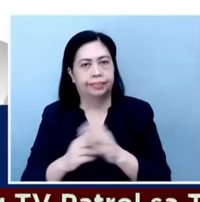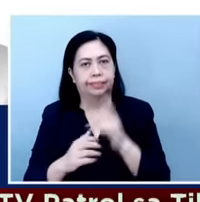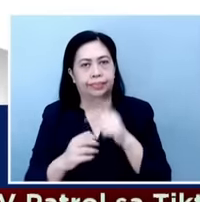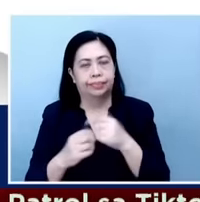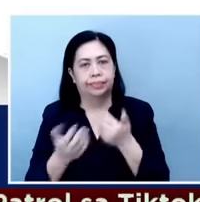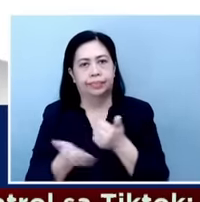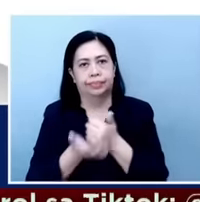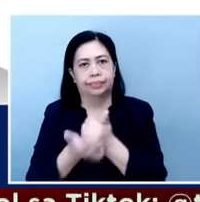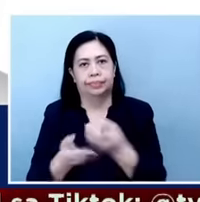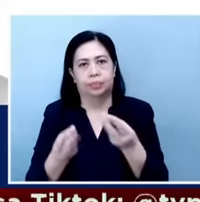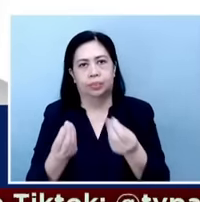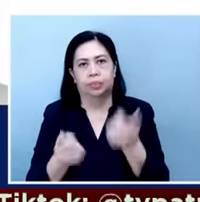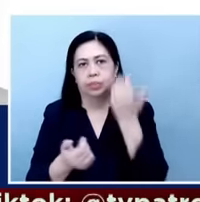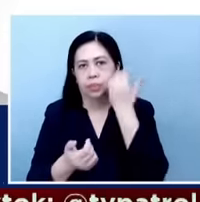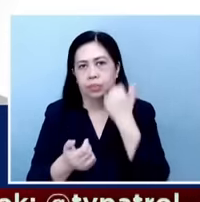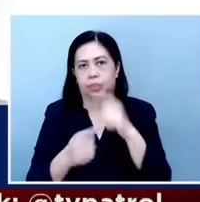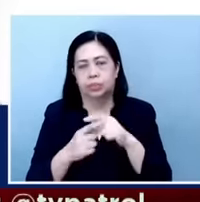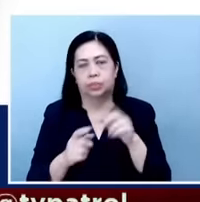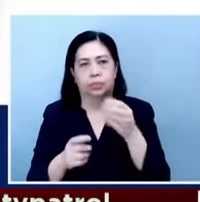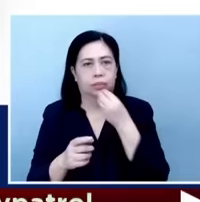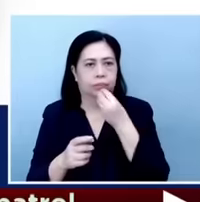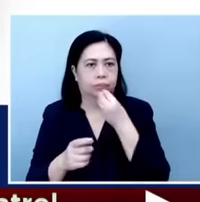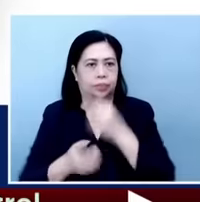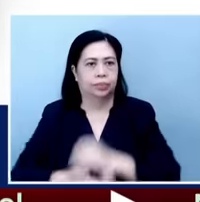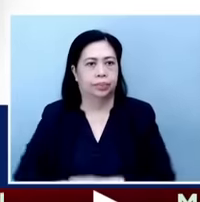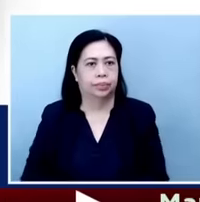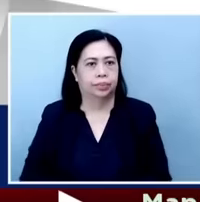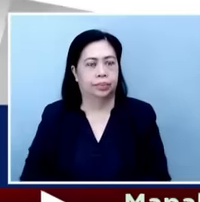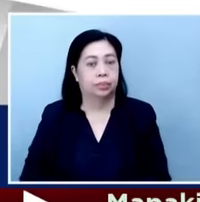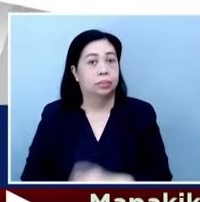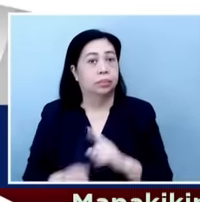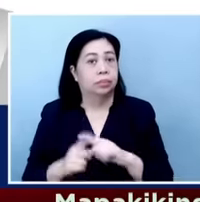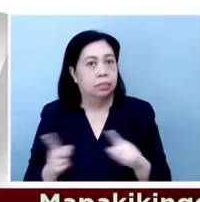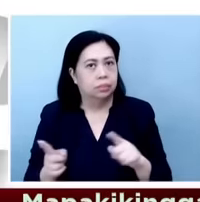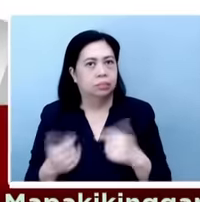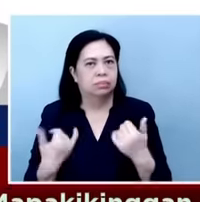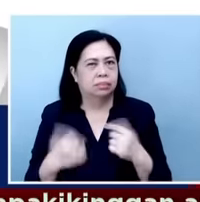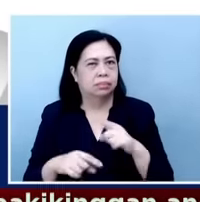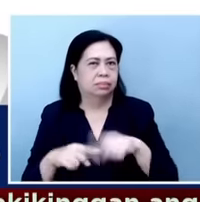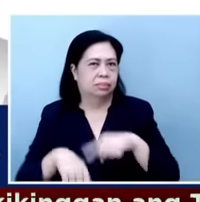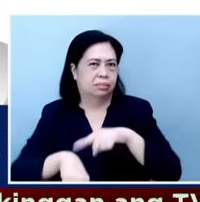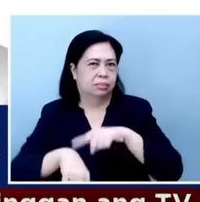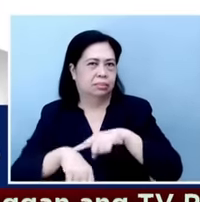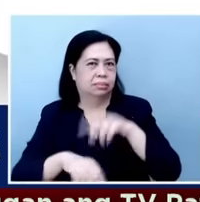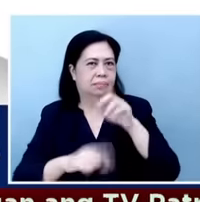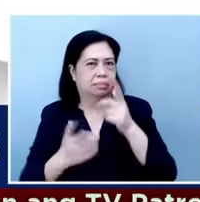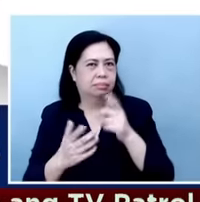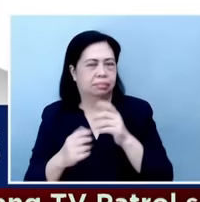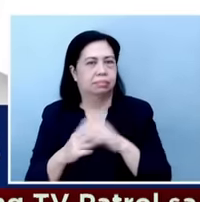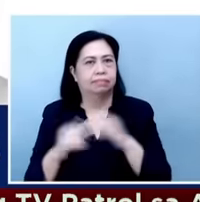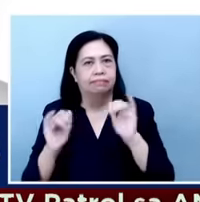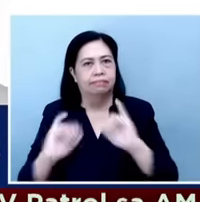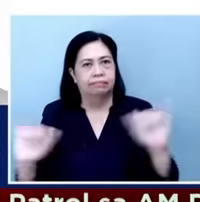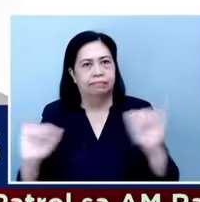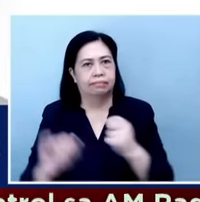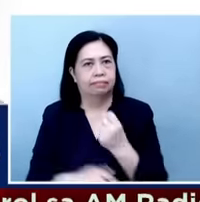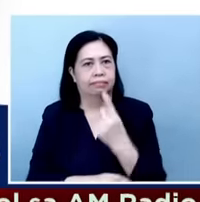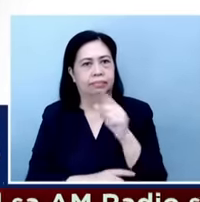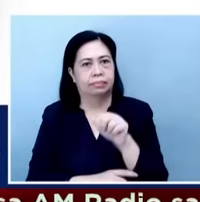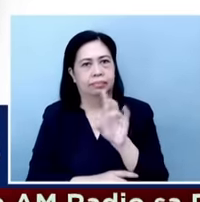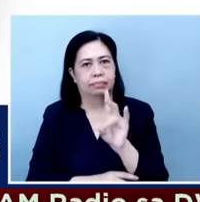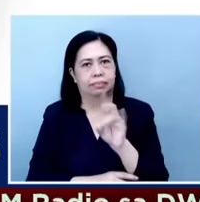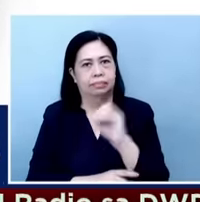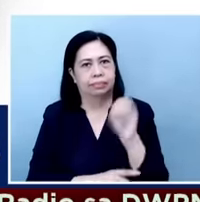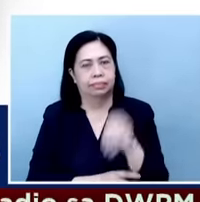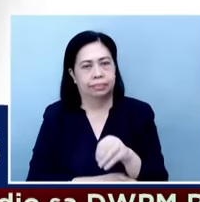matugunan ang kakulangan sa supply ng pagkain. Pero dahil seasonal ang ibang trabaho, nanatiling nasa